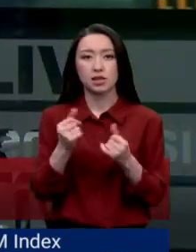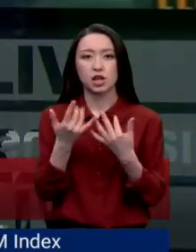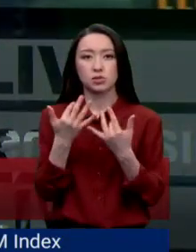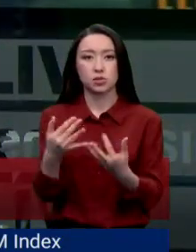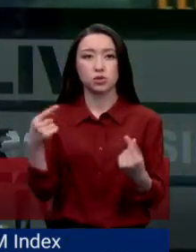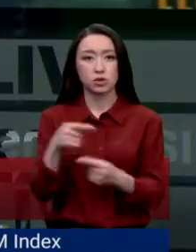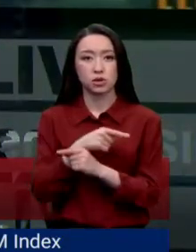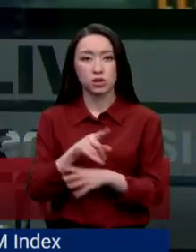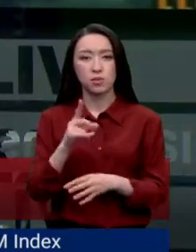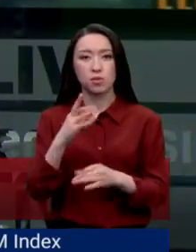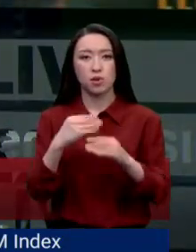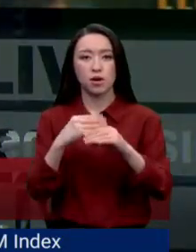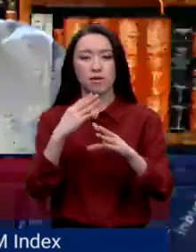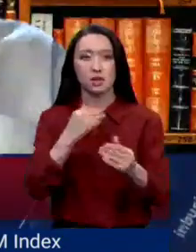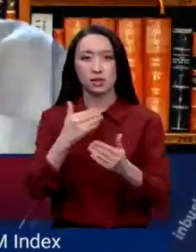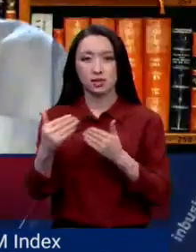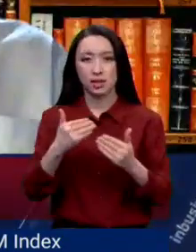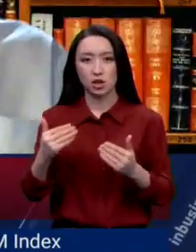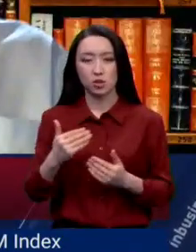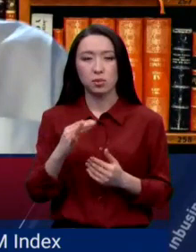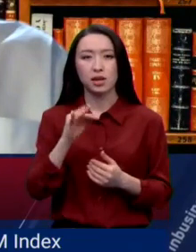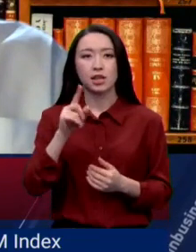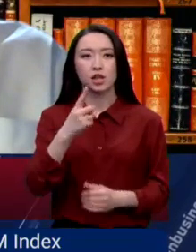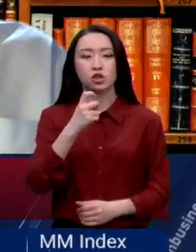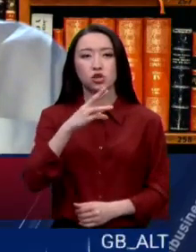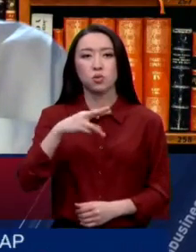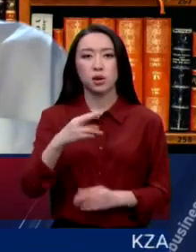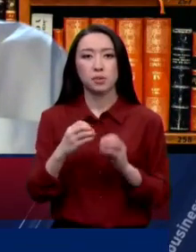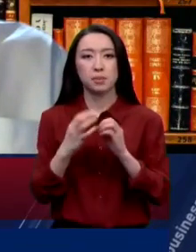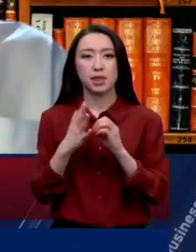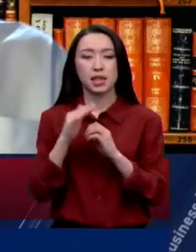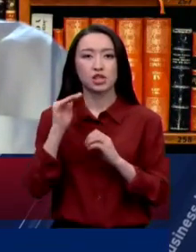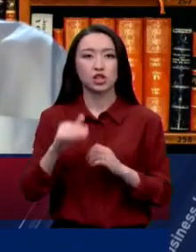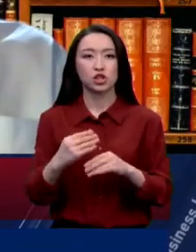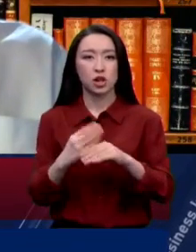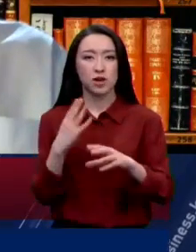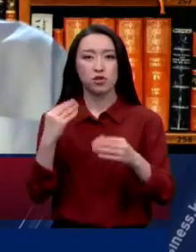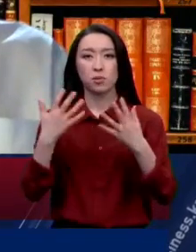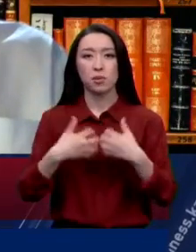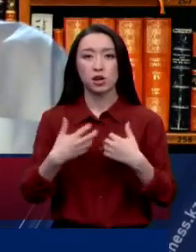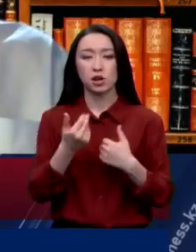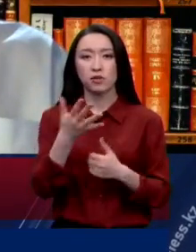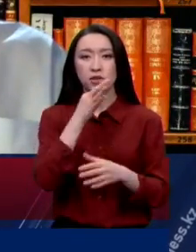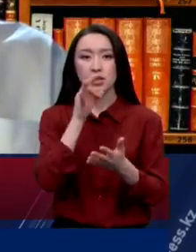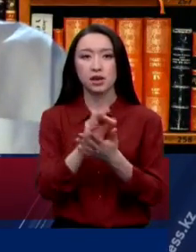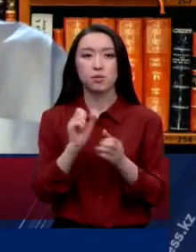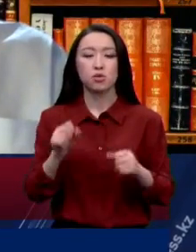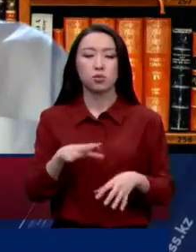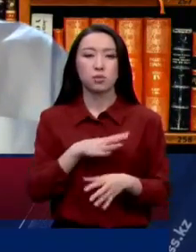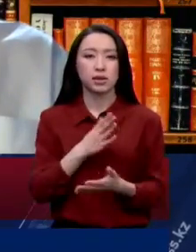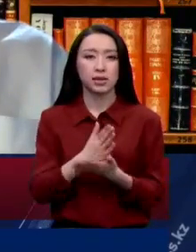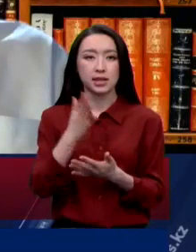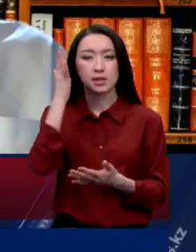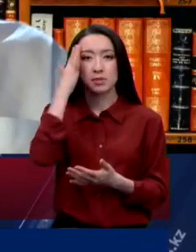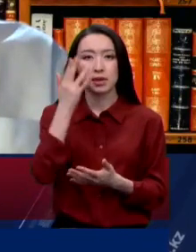можно судить по автосалонам, и о том, что вот 100 миллиардов, 15 тысяч авто подсчитано, вот как вы сказали. Может быть, тогда есть смысл, ну,